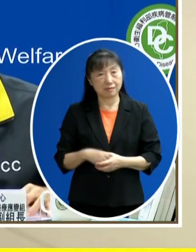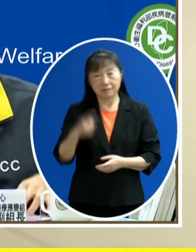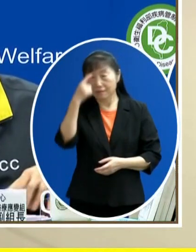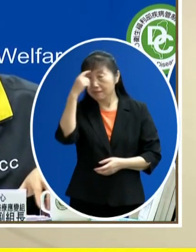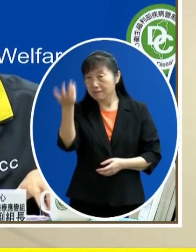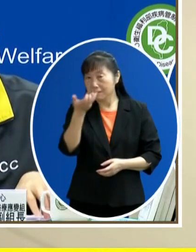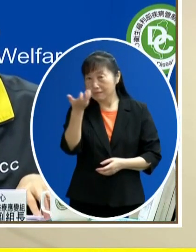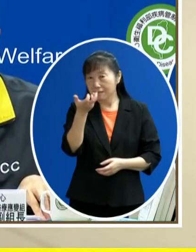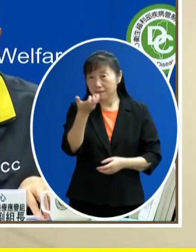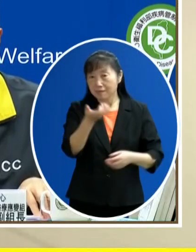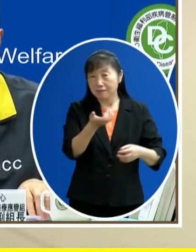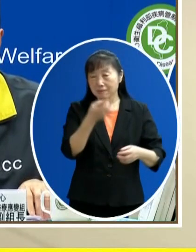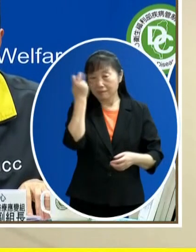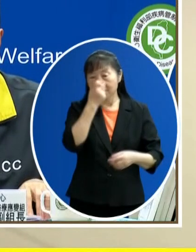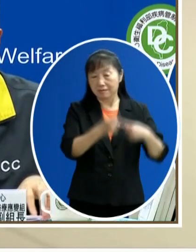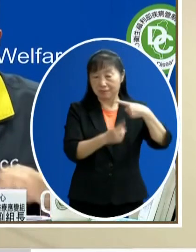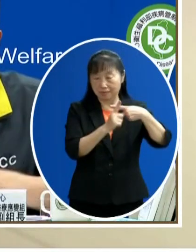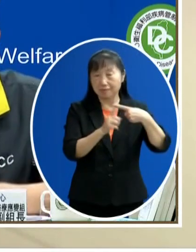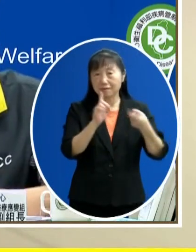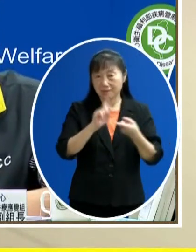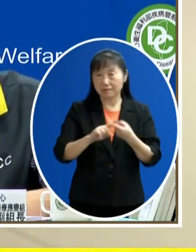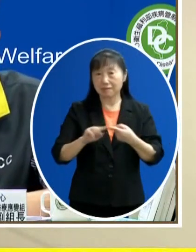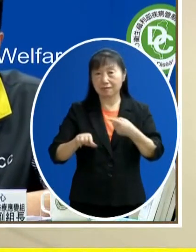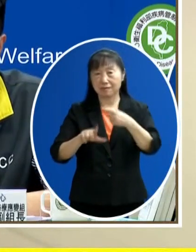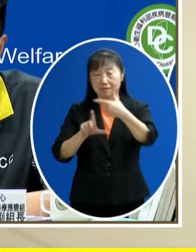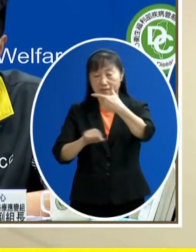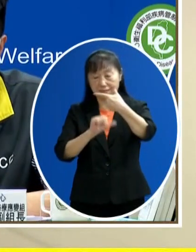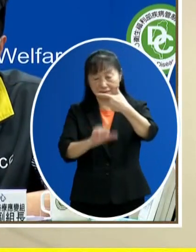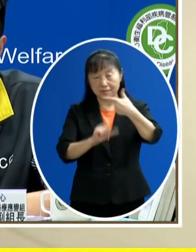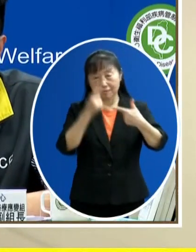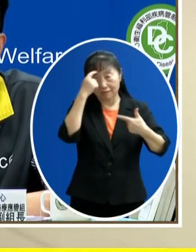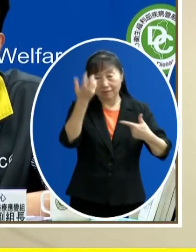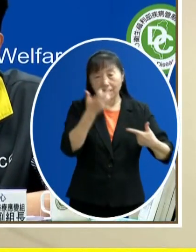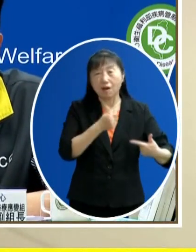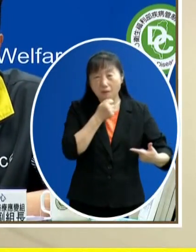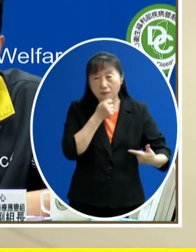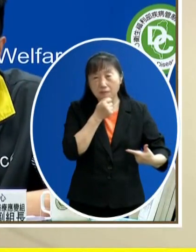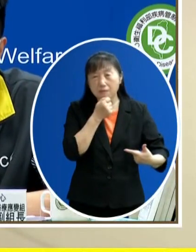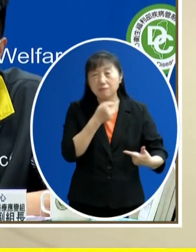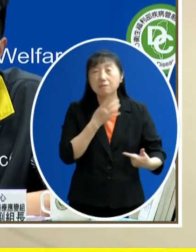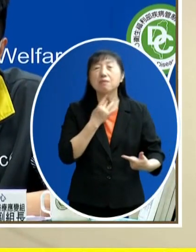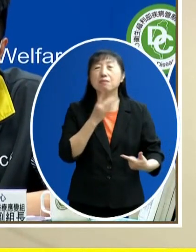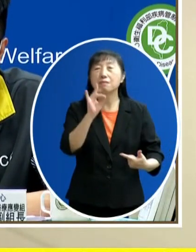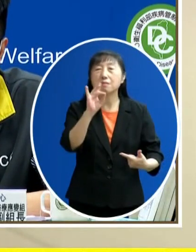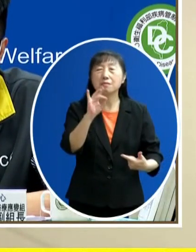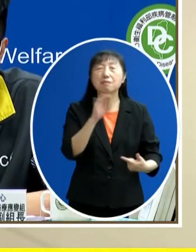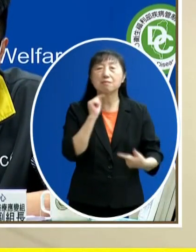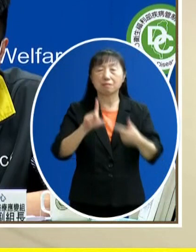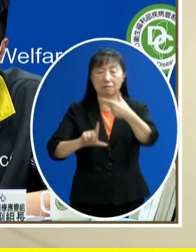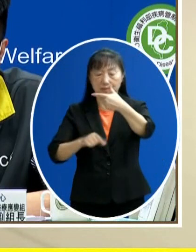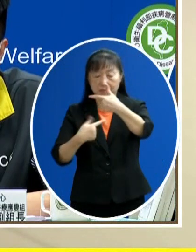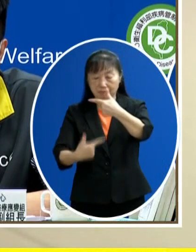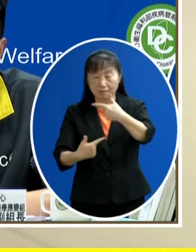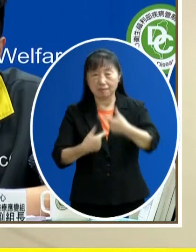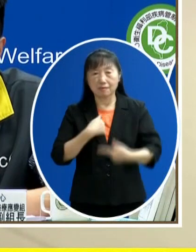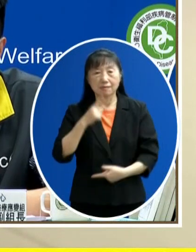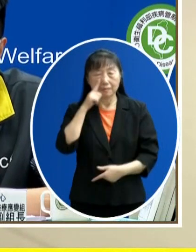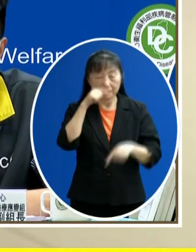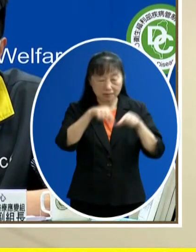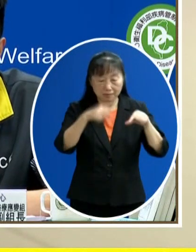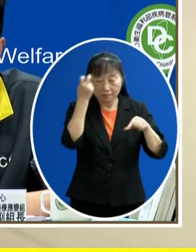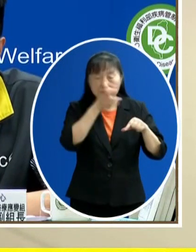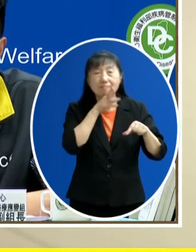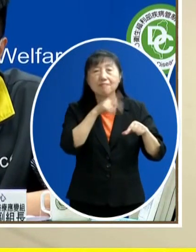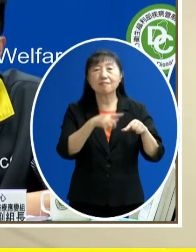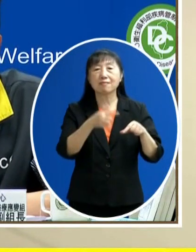发烧确诊的一个情形那是在6月5号发烧咳嗽有痰然后6月6号说快筛阳性，那